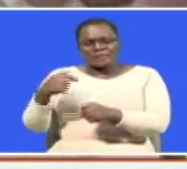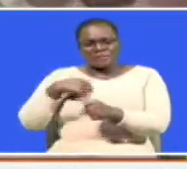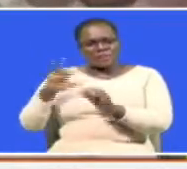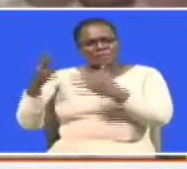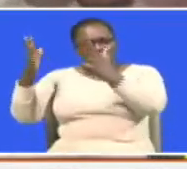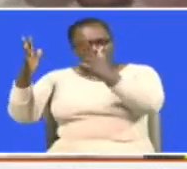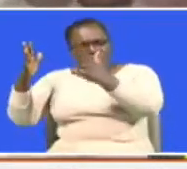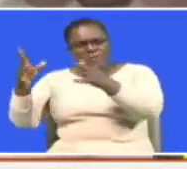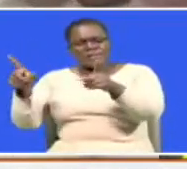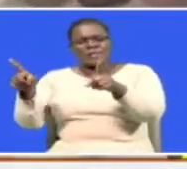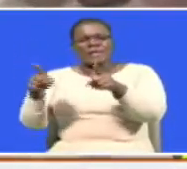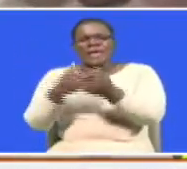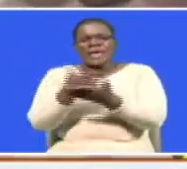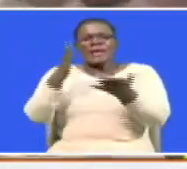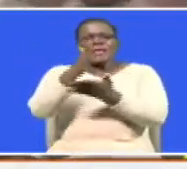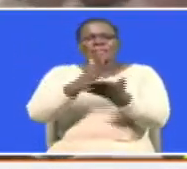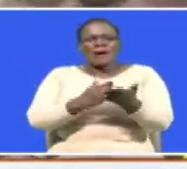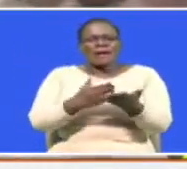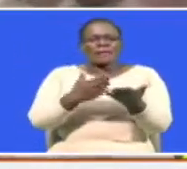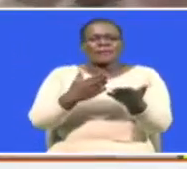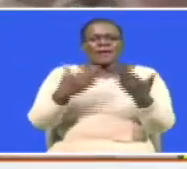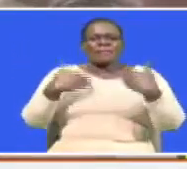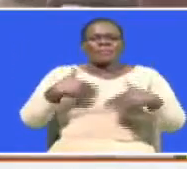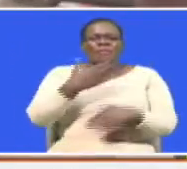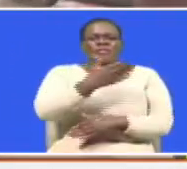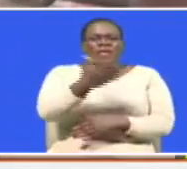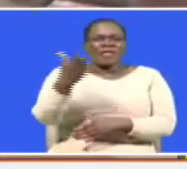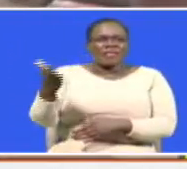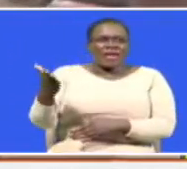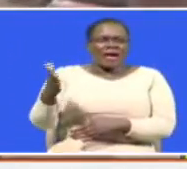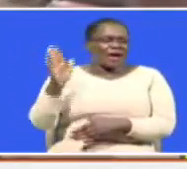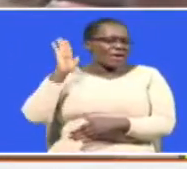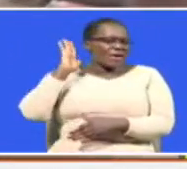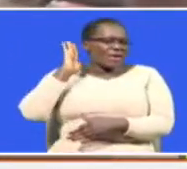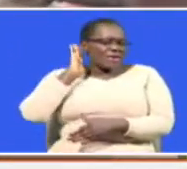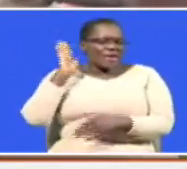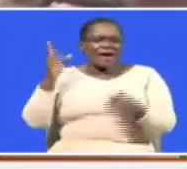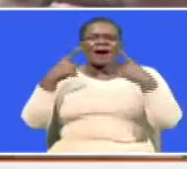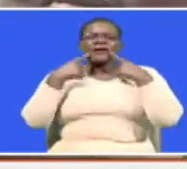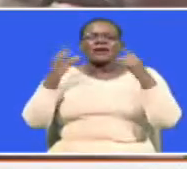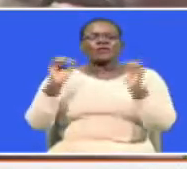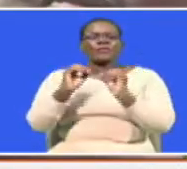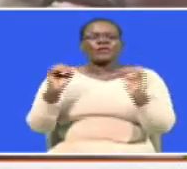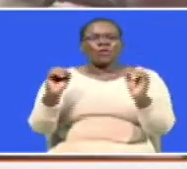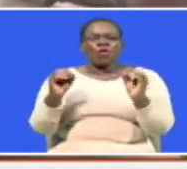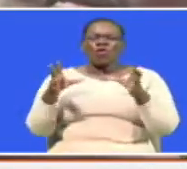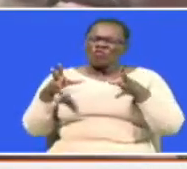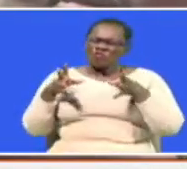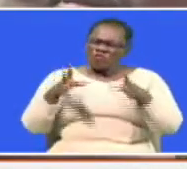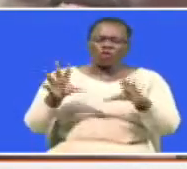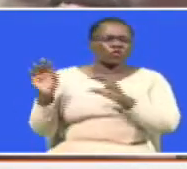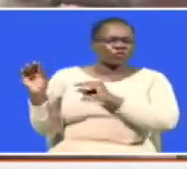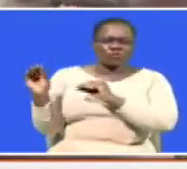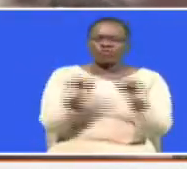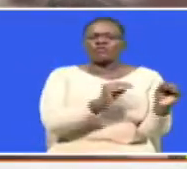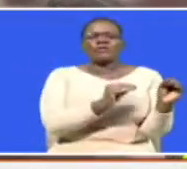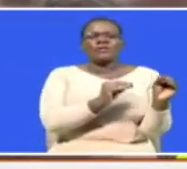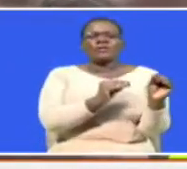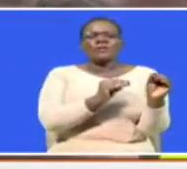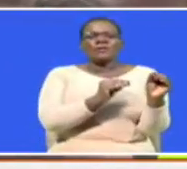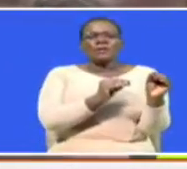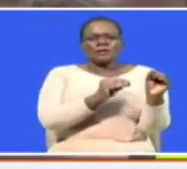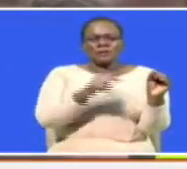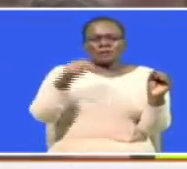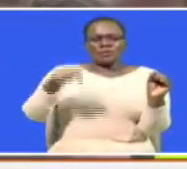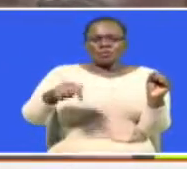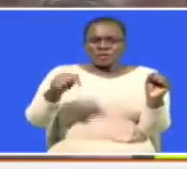backing. Sehemu yoyote ambayo kwamba watu hawasikii na ni mambo yoyote, you forcefully remove.